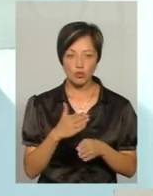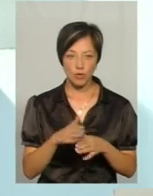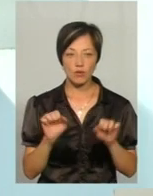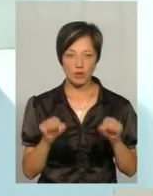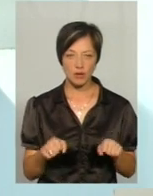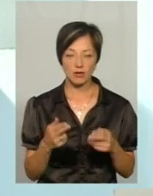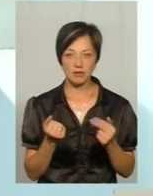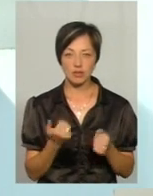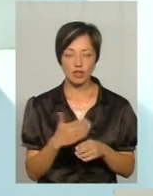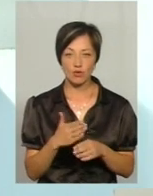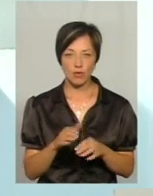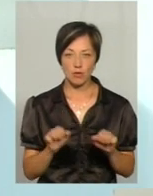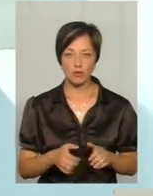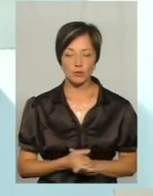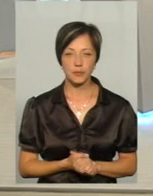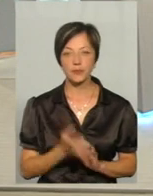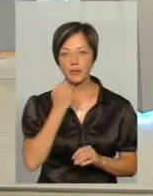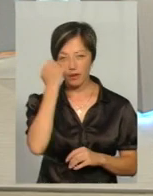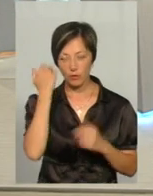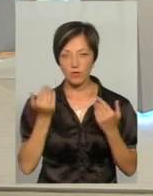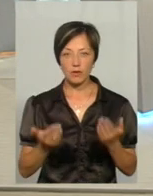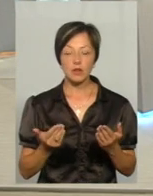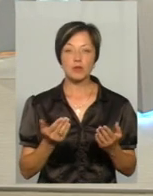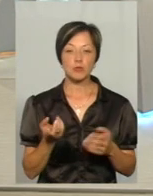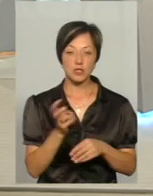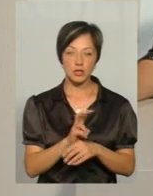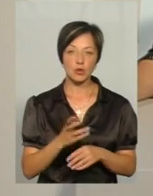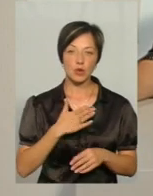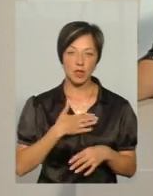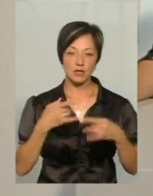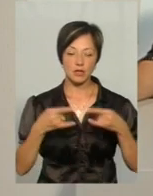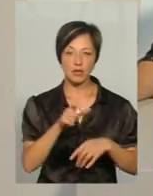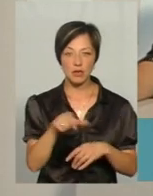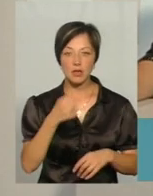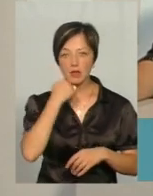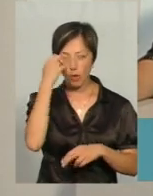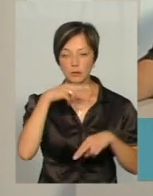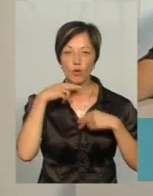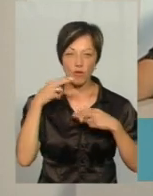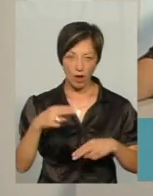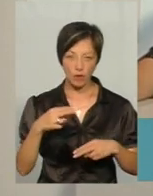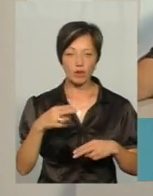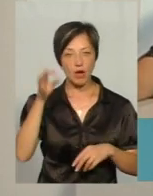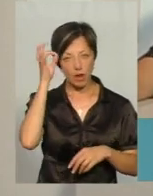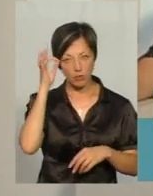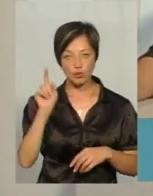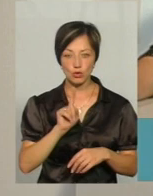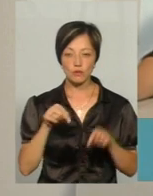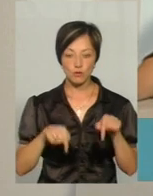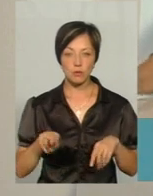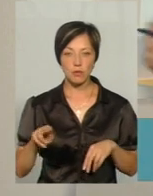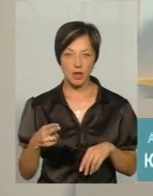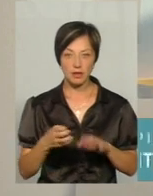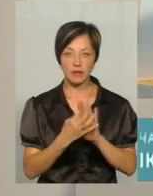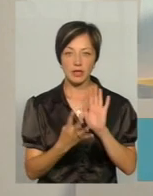Частково, так. Да. Дякую. Дякую, що сьогодні прийшли до нас. Нашим глядачам дякуємо за увагу. Нагадуємо, що у цю